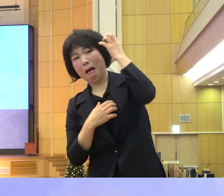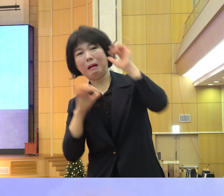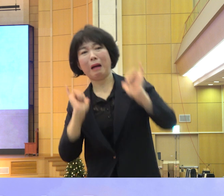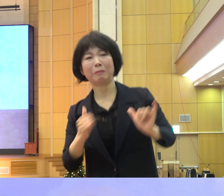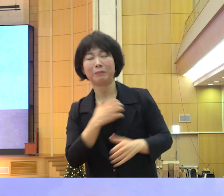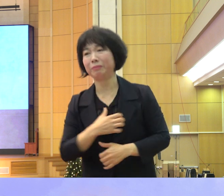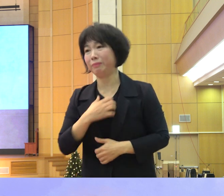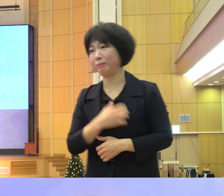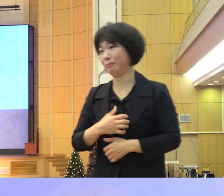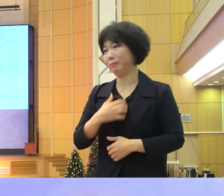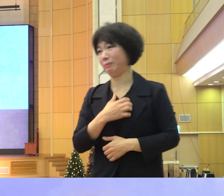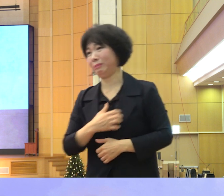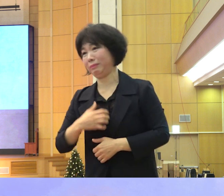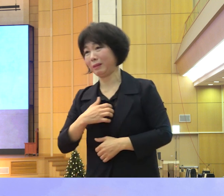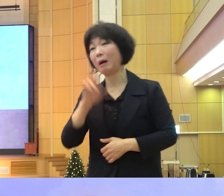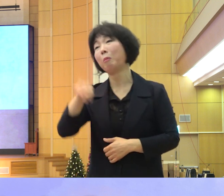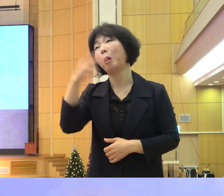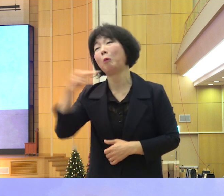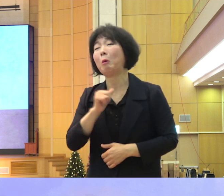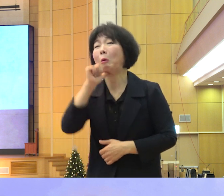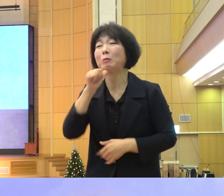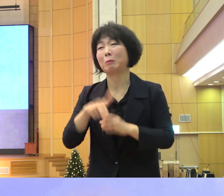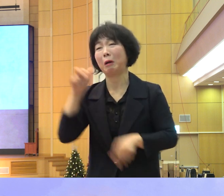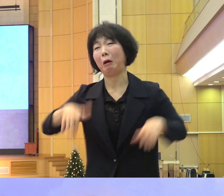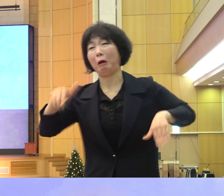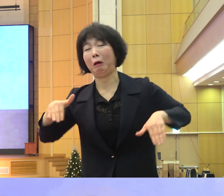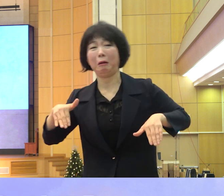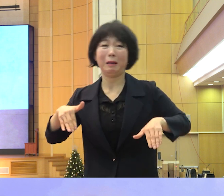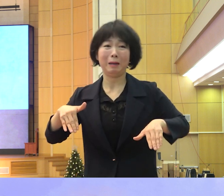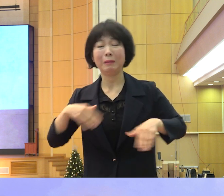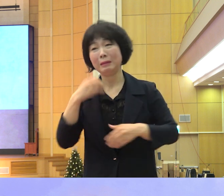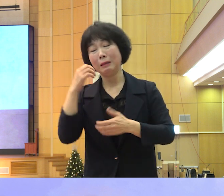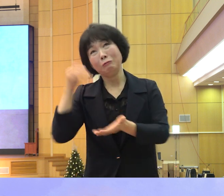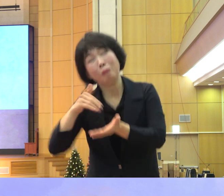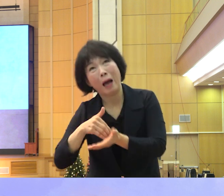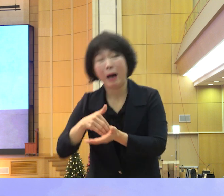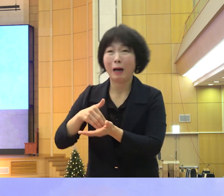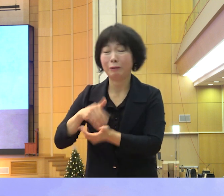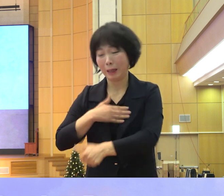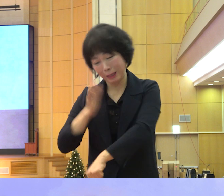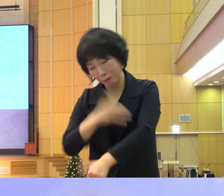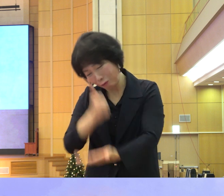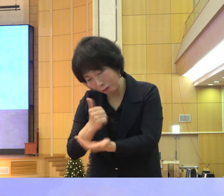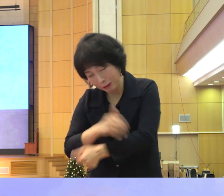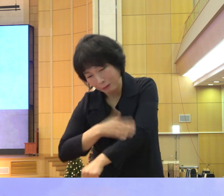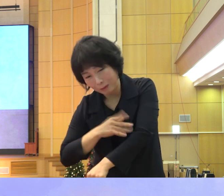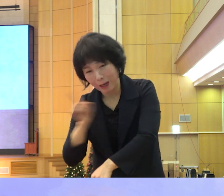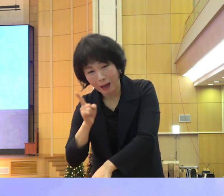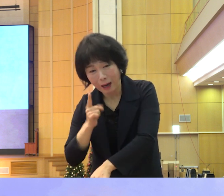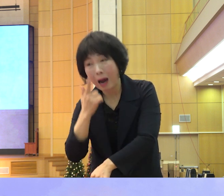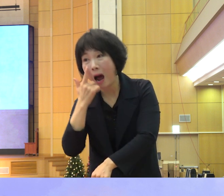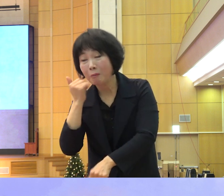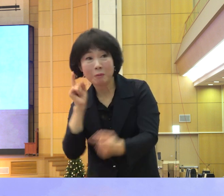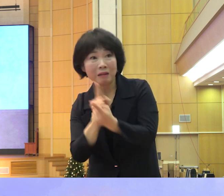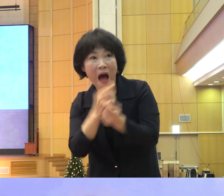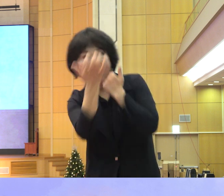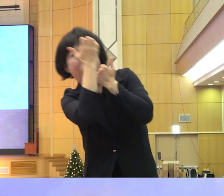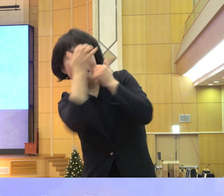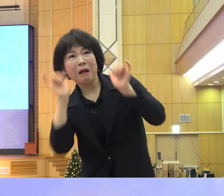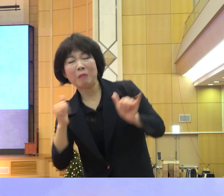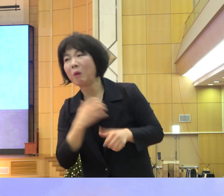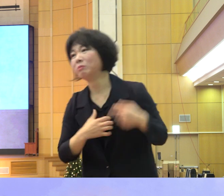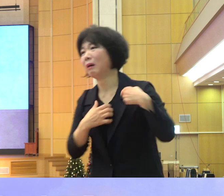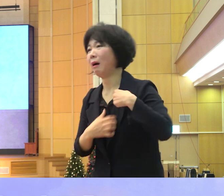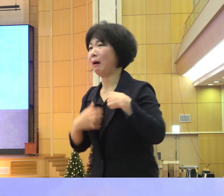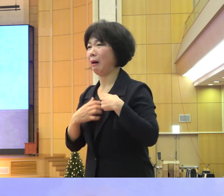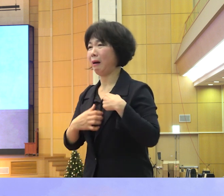불러서 잔치를 하고, 그리고 아들에게 목욕시키고 새 옷 갈아입히시고 반지 금반지